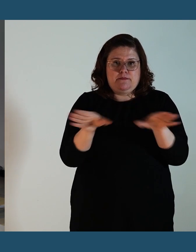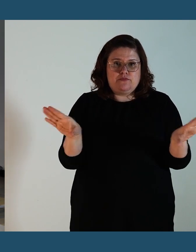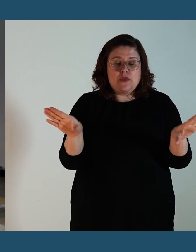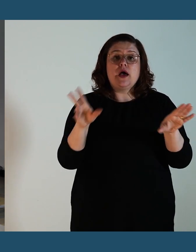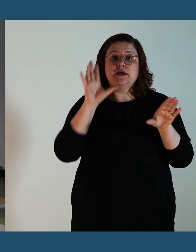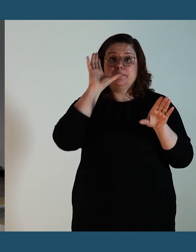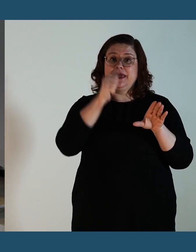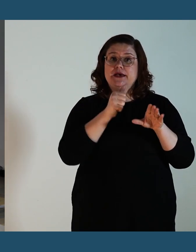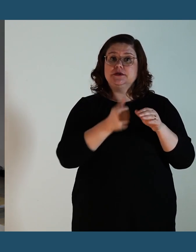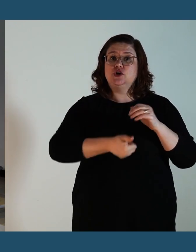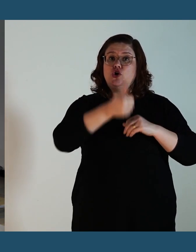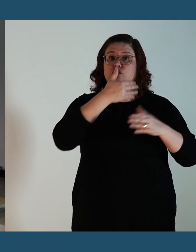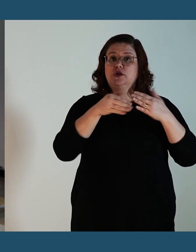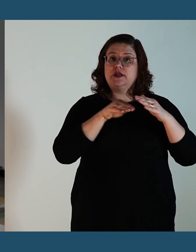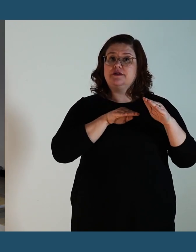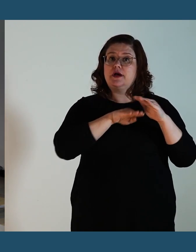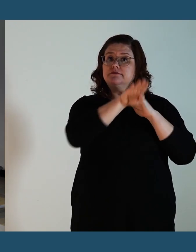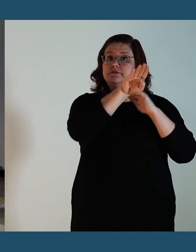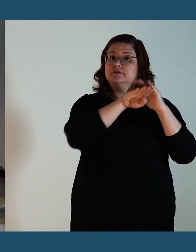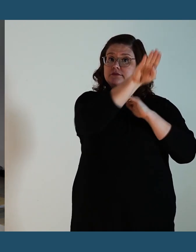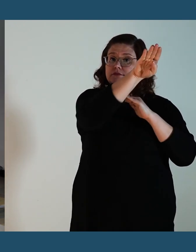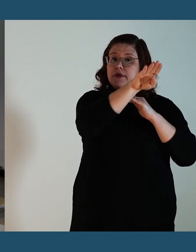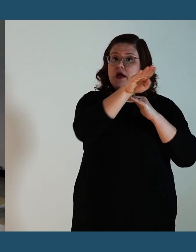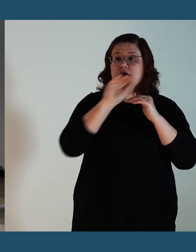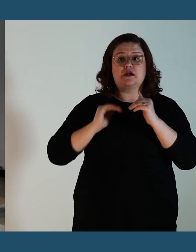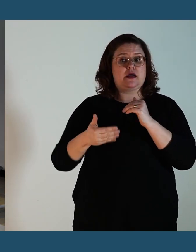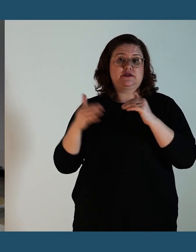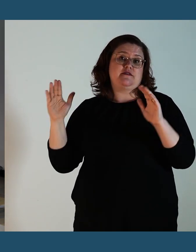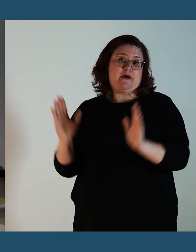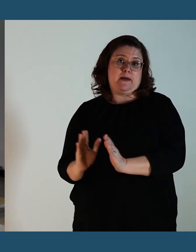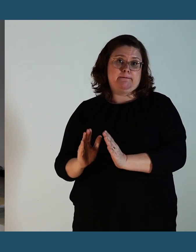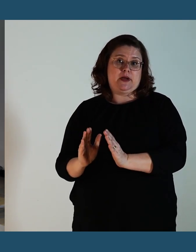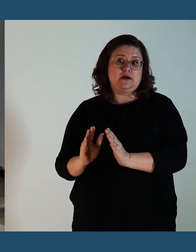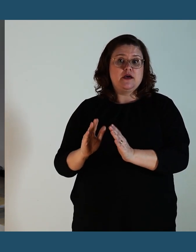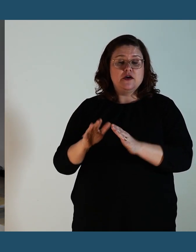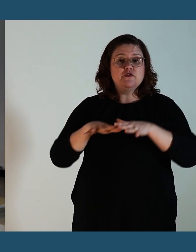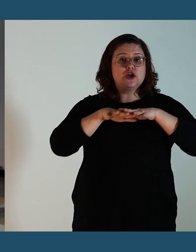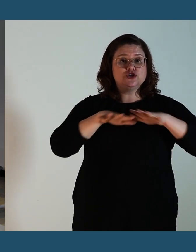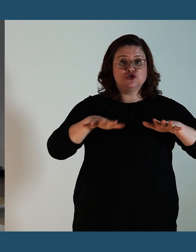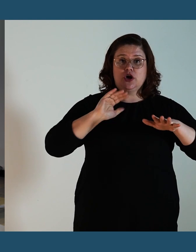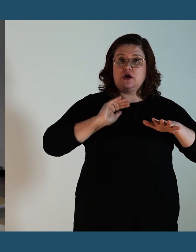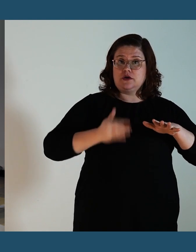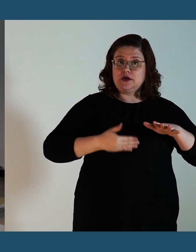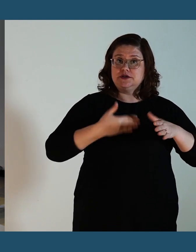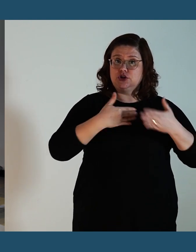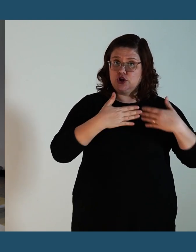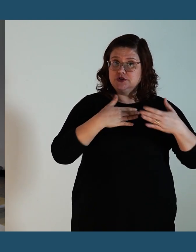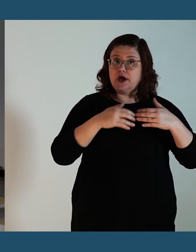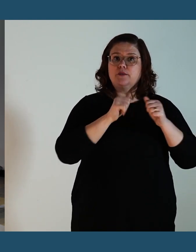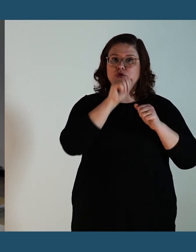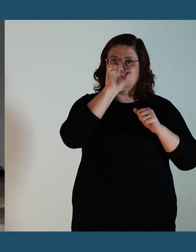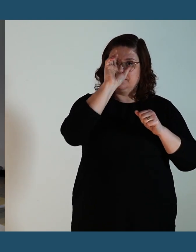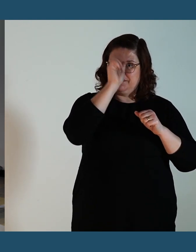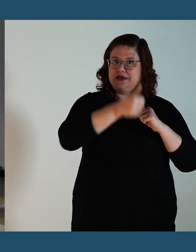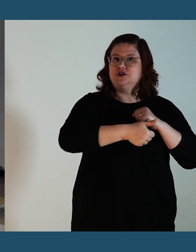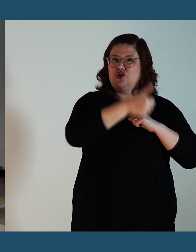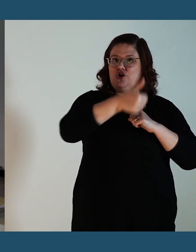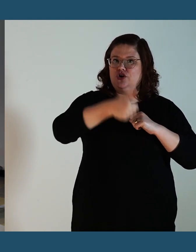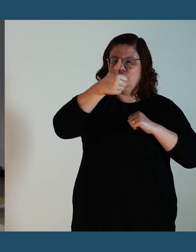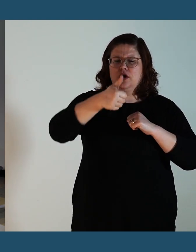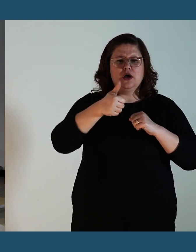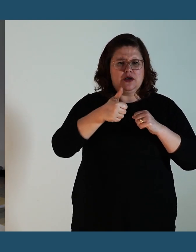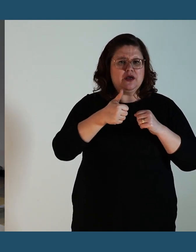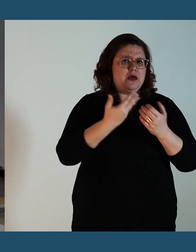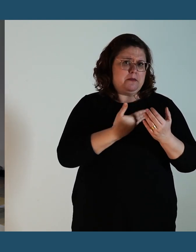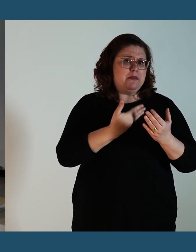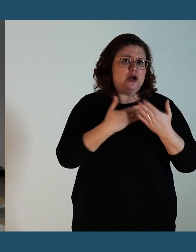etenevät johtaviin tehtäviin naisia paljon enemmän, vaikka olisi kyseessä naisvaltainen ala. Että meillä on tosi paljon tekemistä mun mielestä yhteiskunnan eri